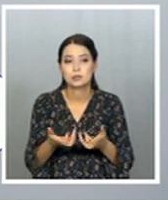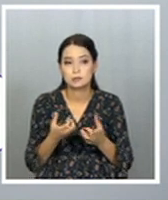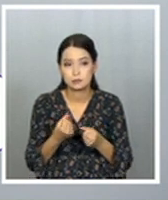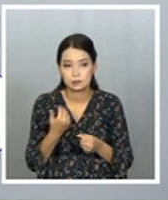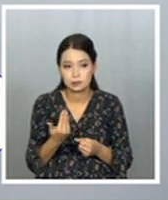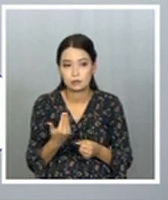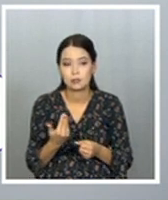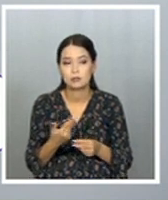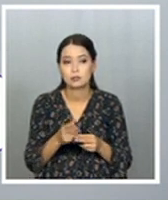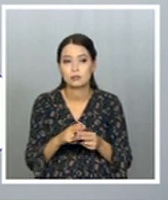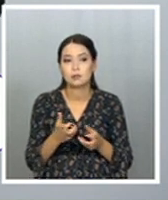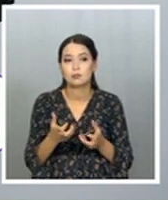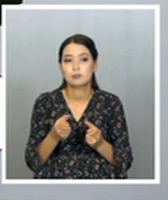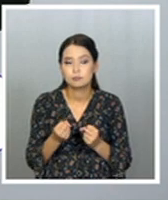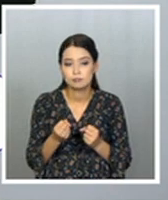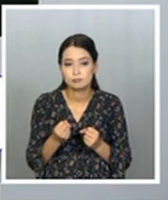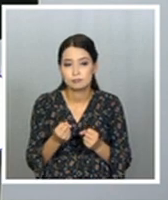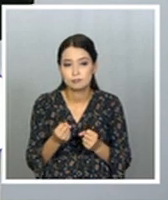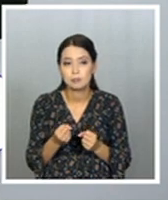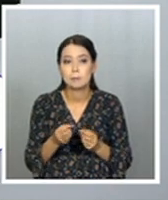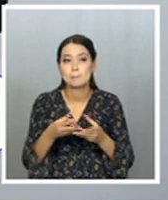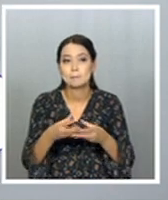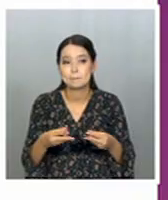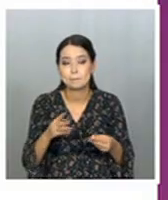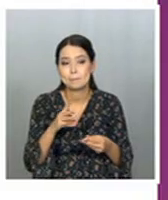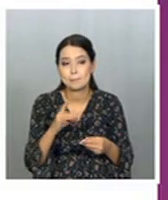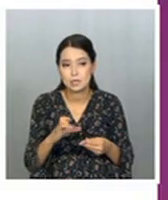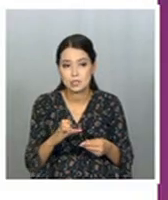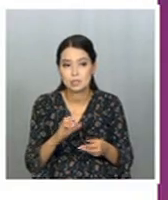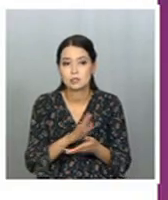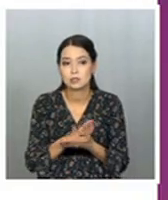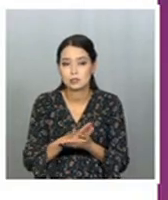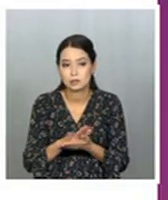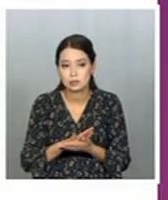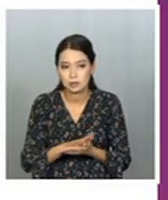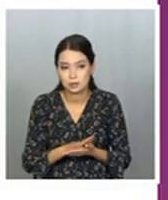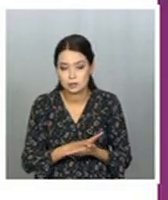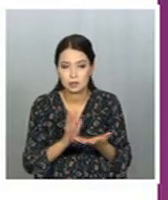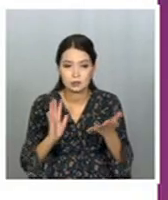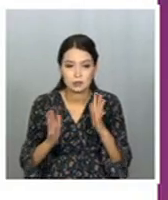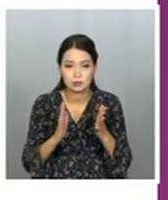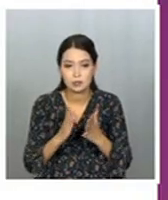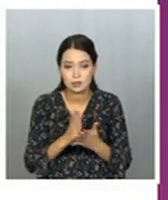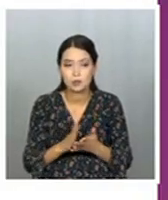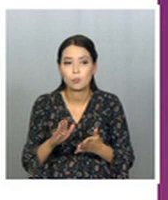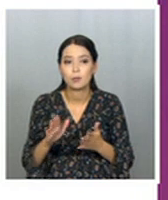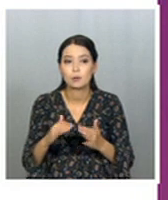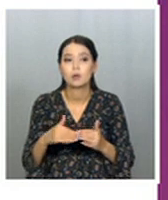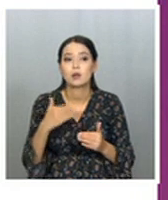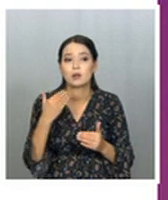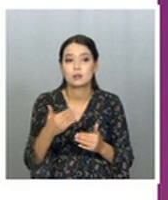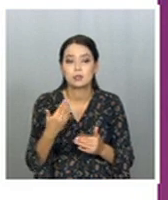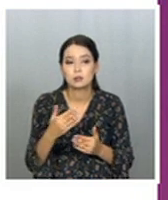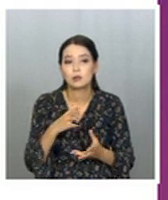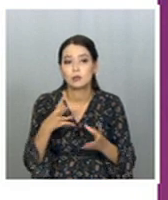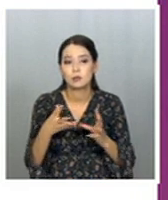балқытады. Балқытылған мыстан бұл тазарту процесі жүргізіледі. Ең соңында тазартылғаннан